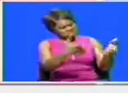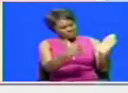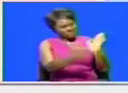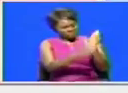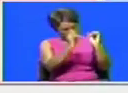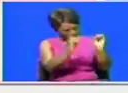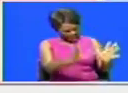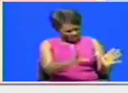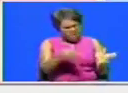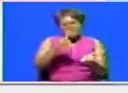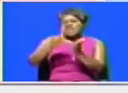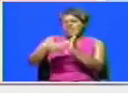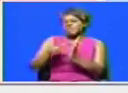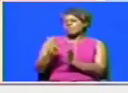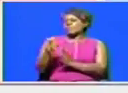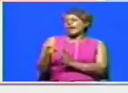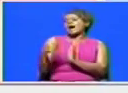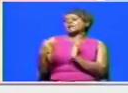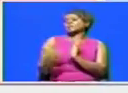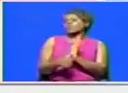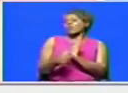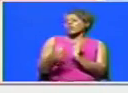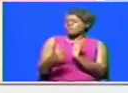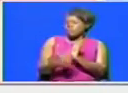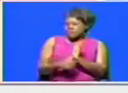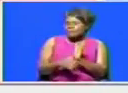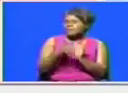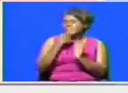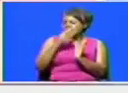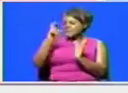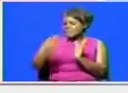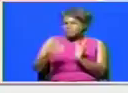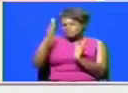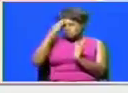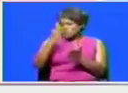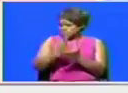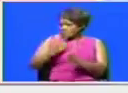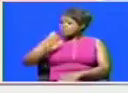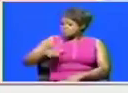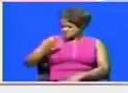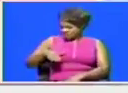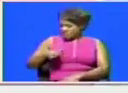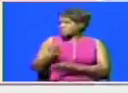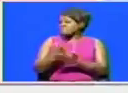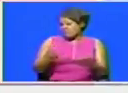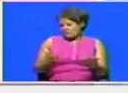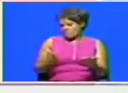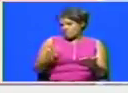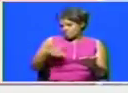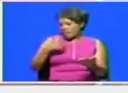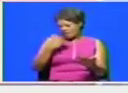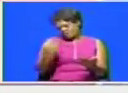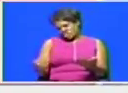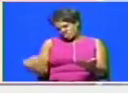nini, atakuja kulipa. Hapo inakuwa ni makosa. Lazima wanaume huku nje waangalie. Na pia kuna wanawake pia wamezoea pombe. Unampata mwanamke uko na